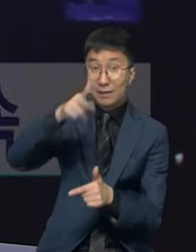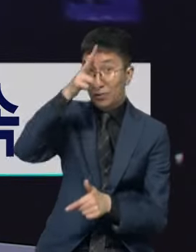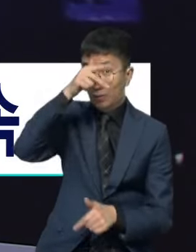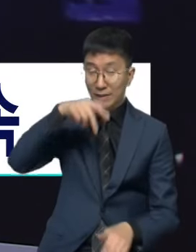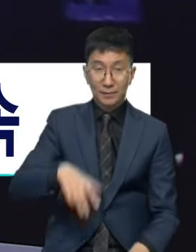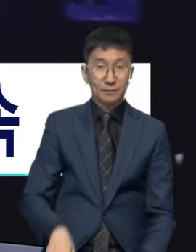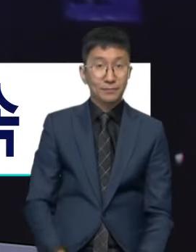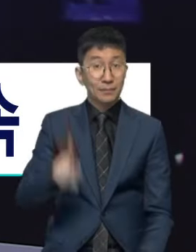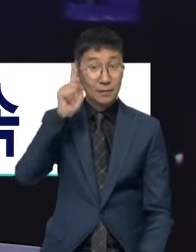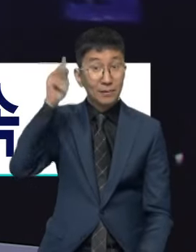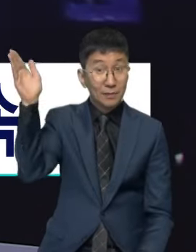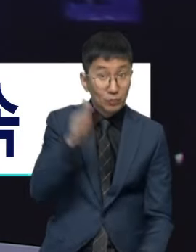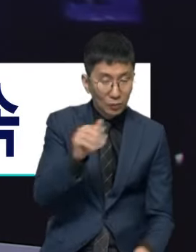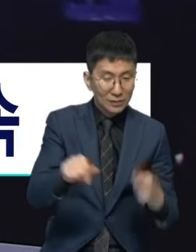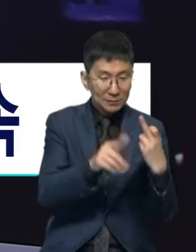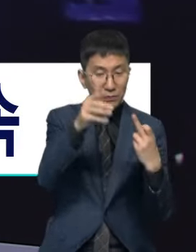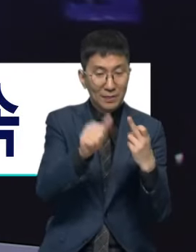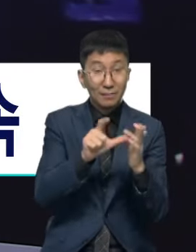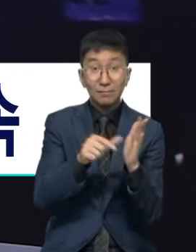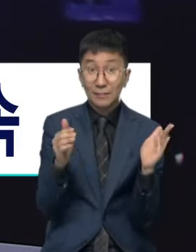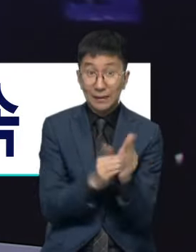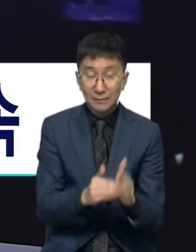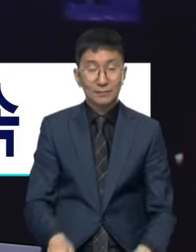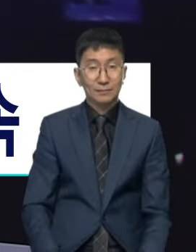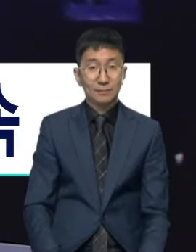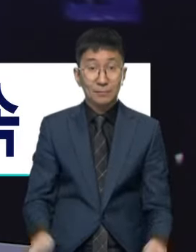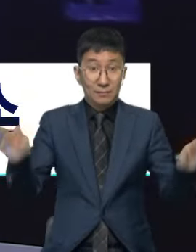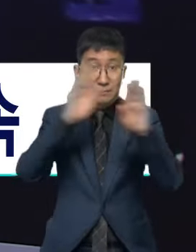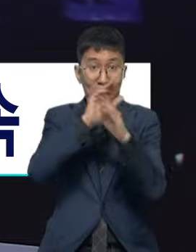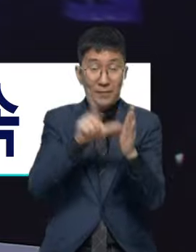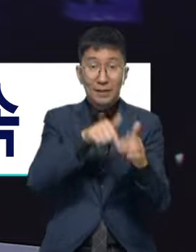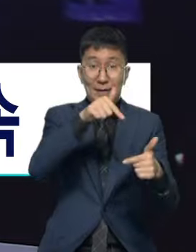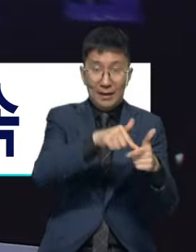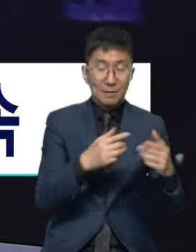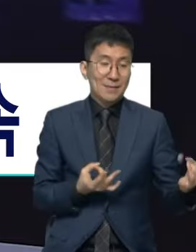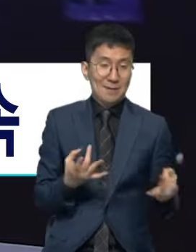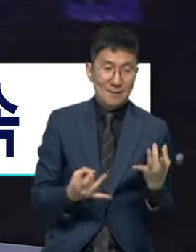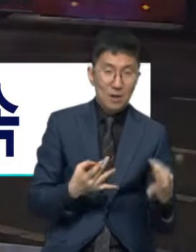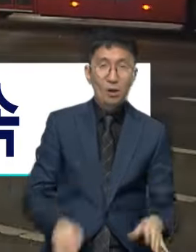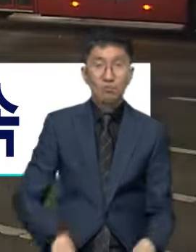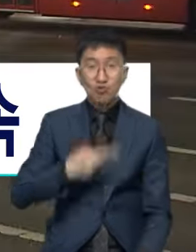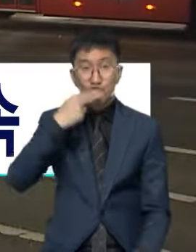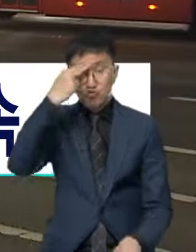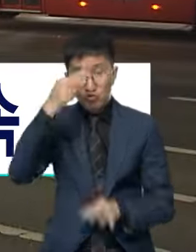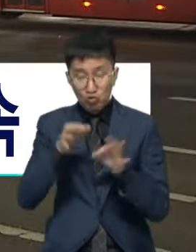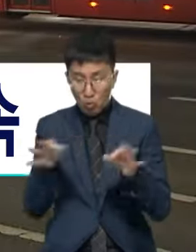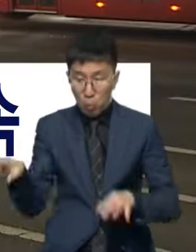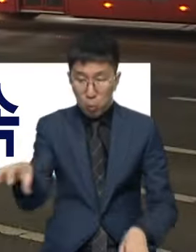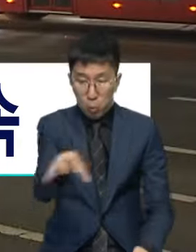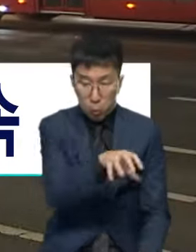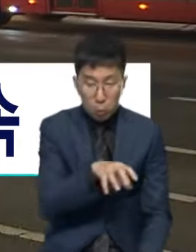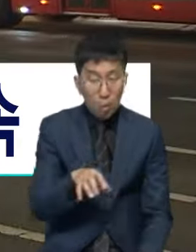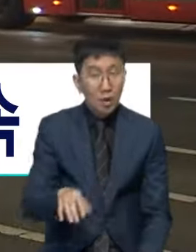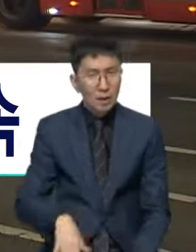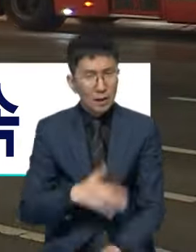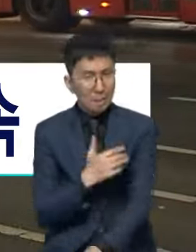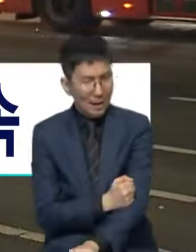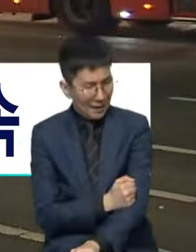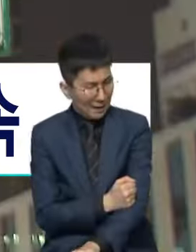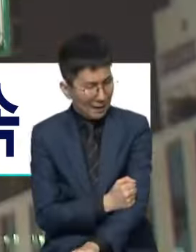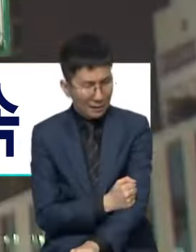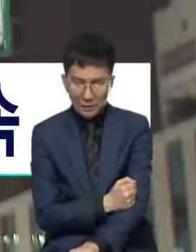서울 강남경찰서가 내일부터 연말까지 야간 시간대 강남 클럽, 유흥가 밀집 지역에서 마약류 등